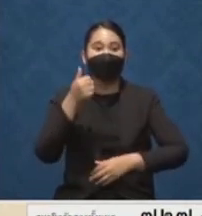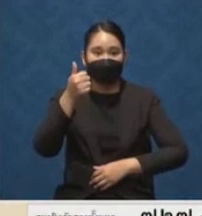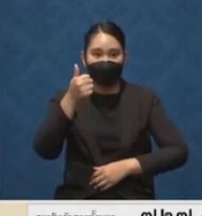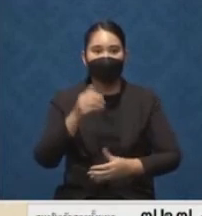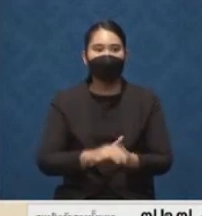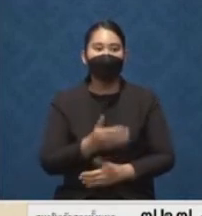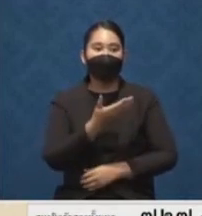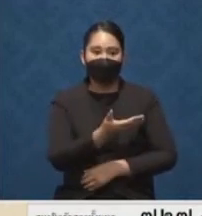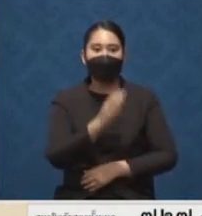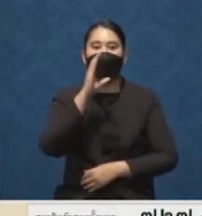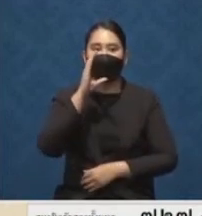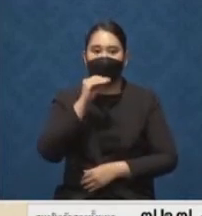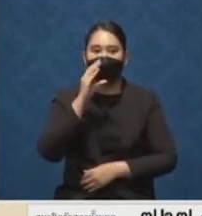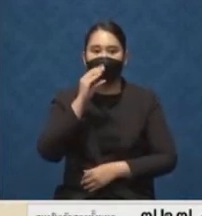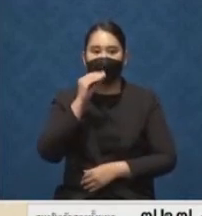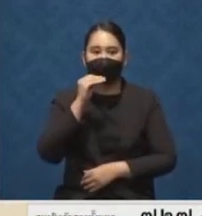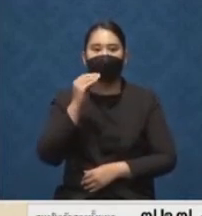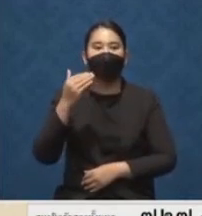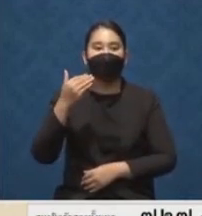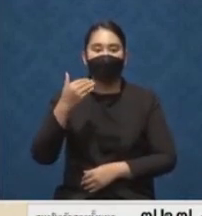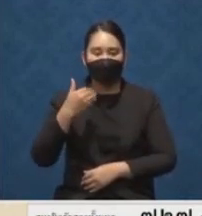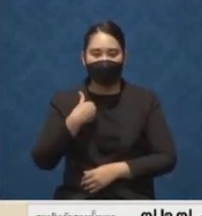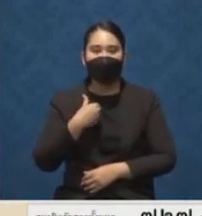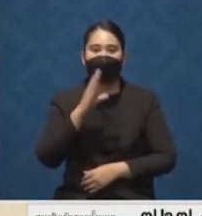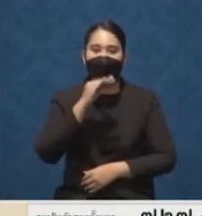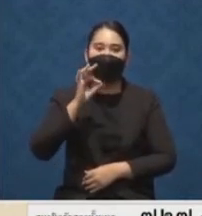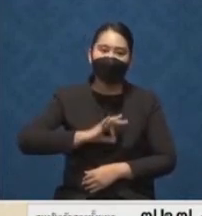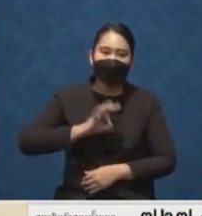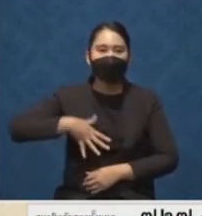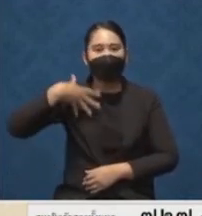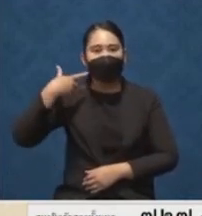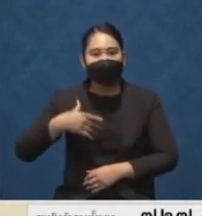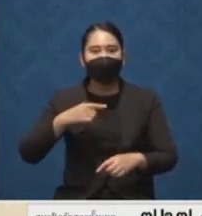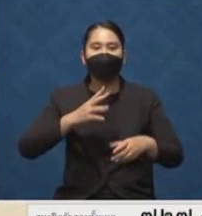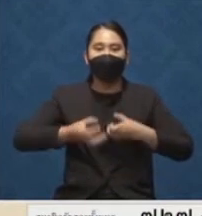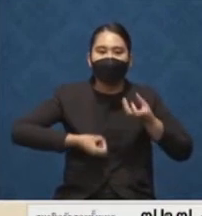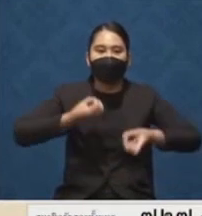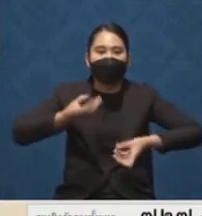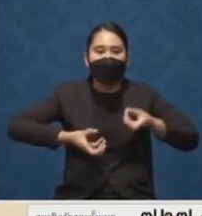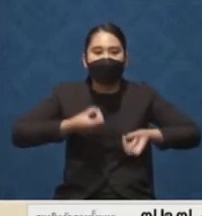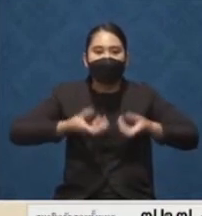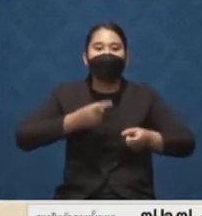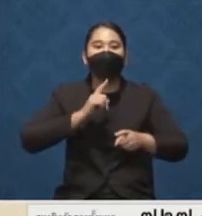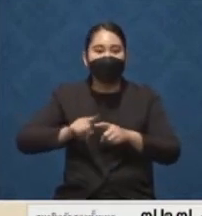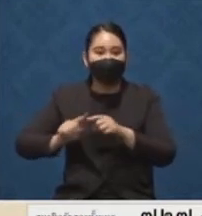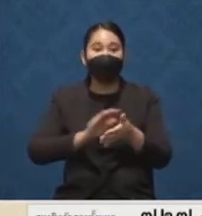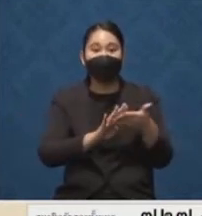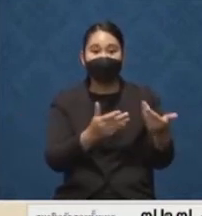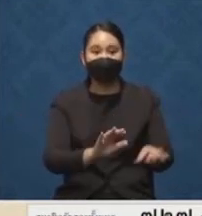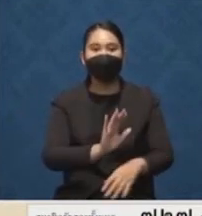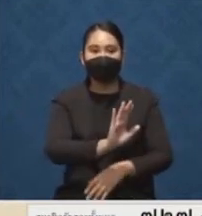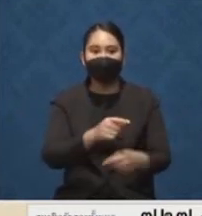คือท่านก็กล่าวถึงสิ่งที่ท่านรู้สึกไม่สบายใจที่ได้รับคำกล่าวเช่นนั้นดังนั้นท่านเส